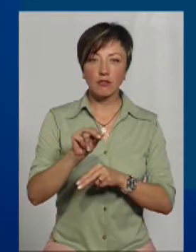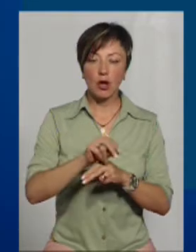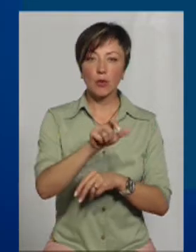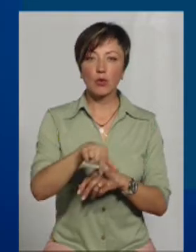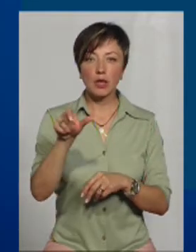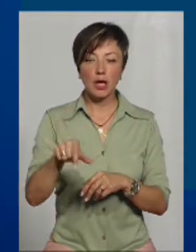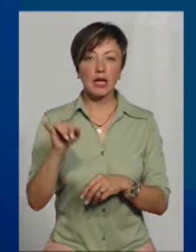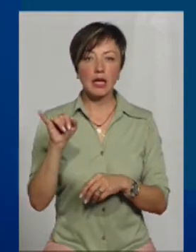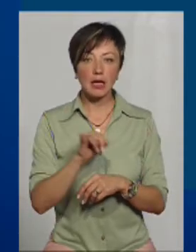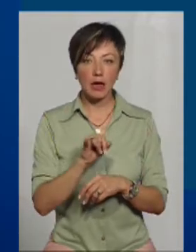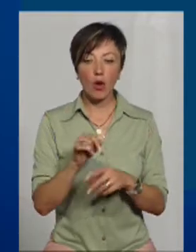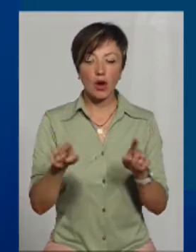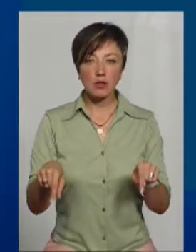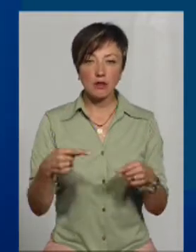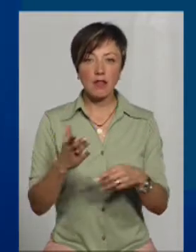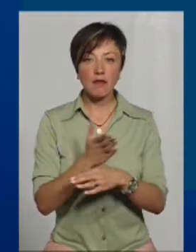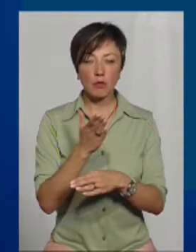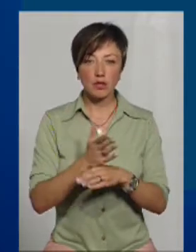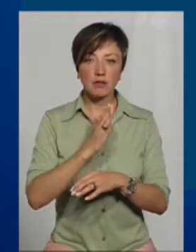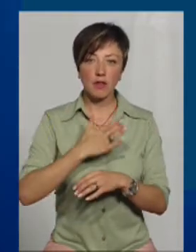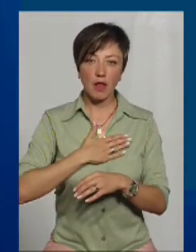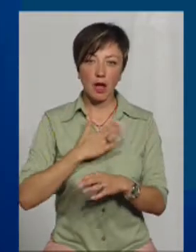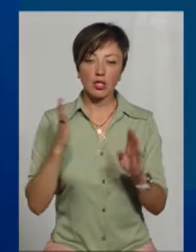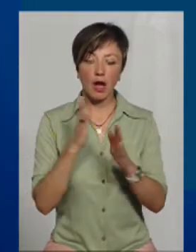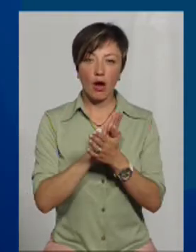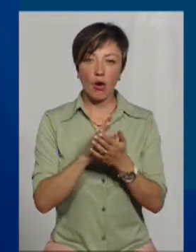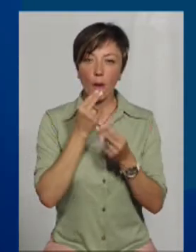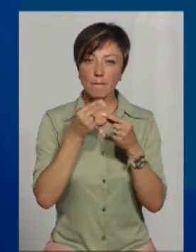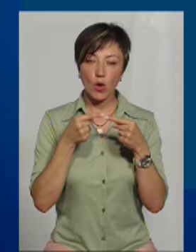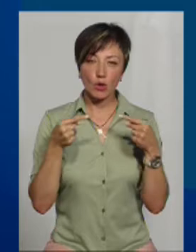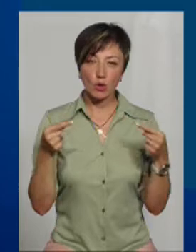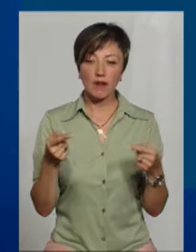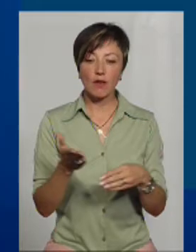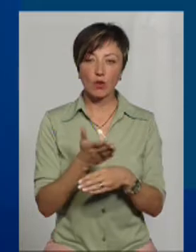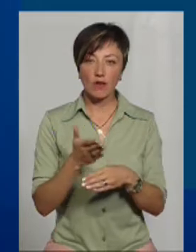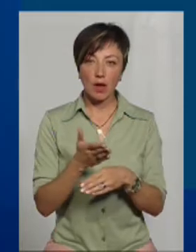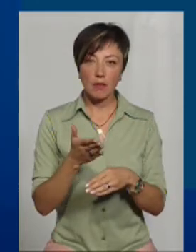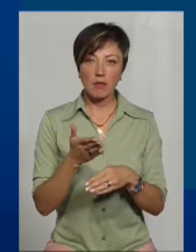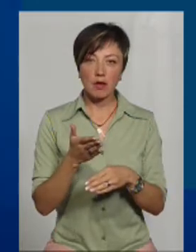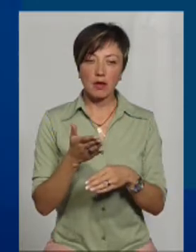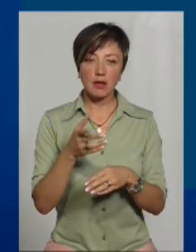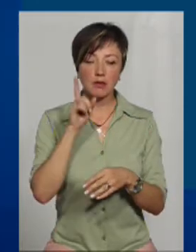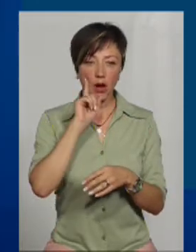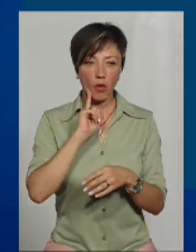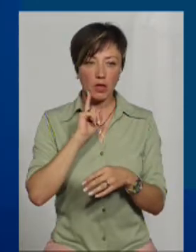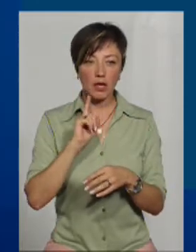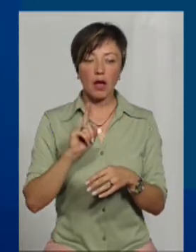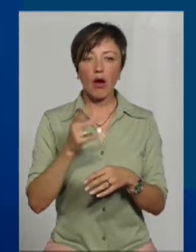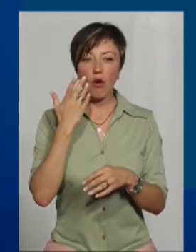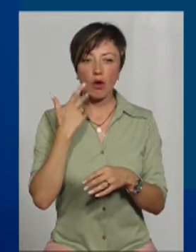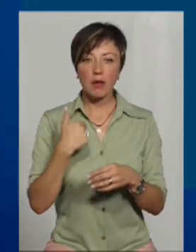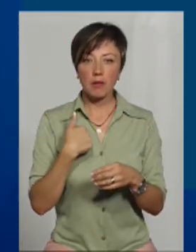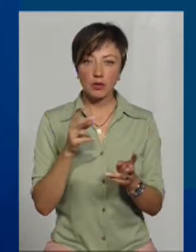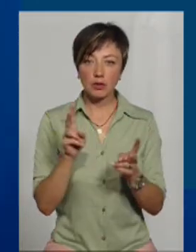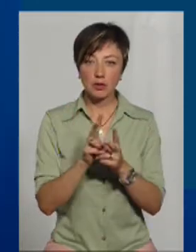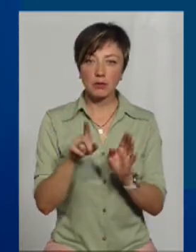ми саме організували виробництво нашої екопродукції, тобто ми виготовляємо веганські смаколики. В той момент, коли ми штовхнулися